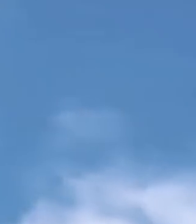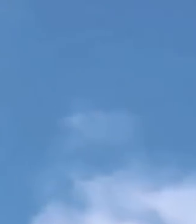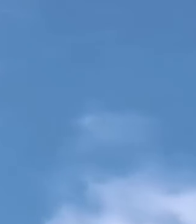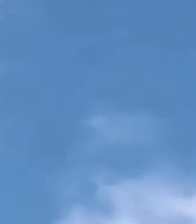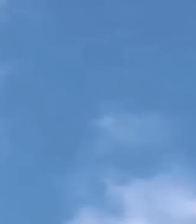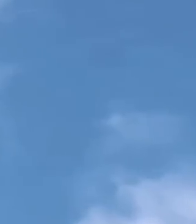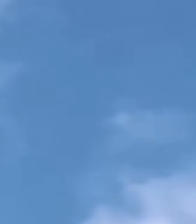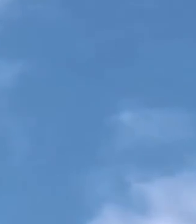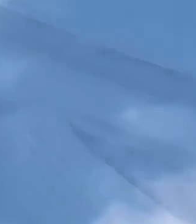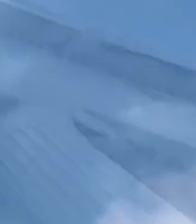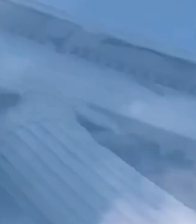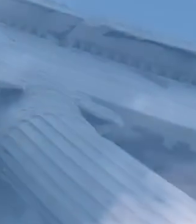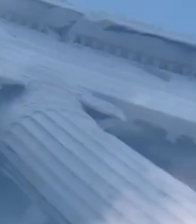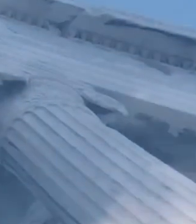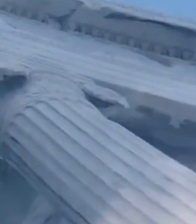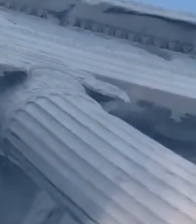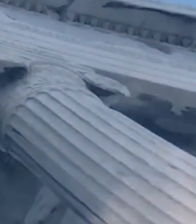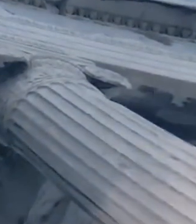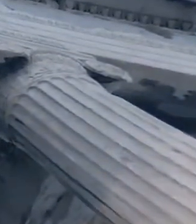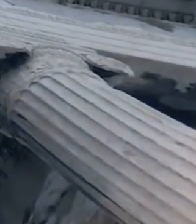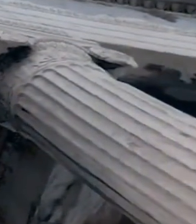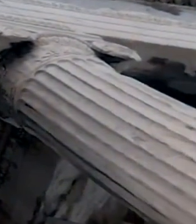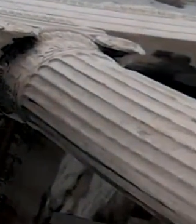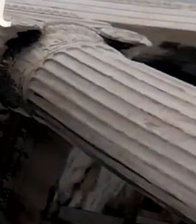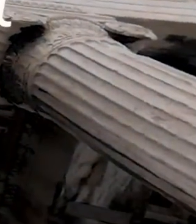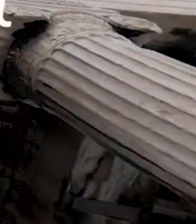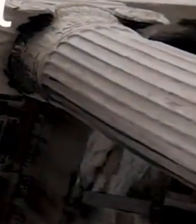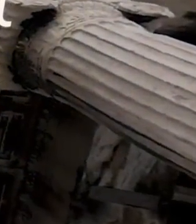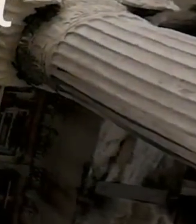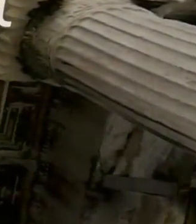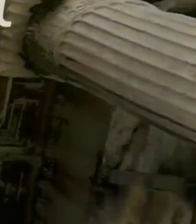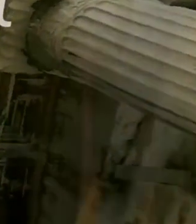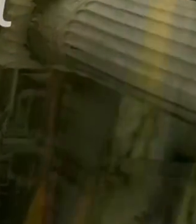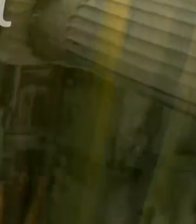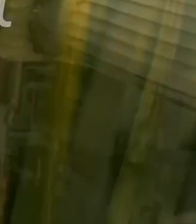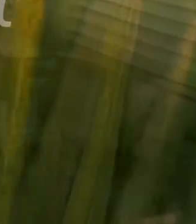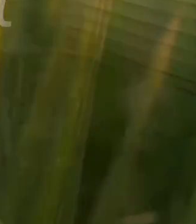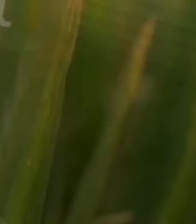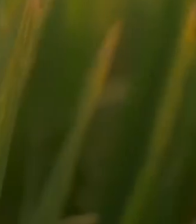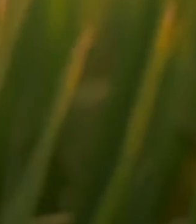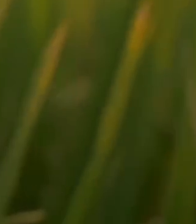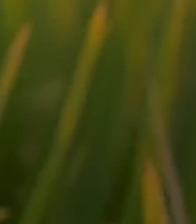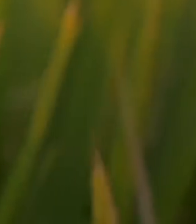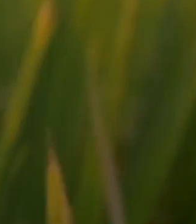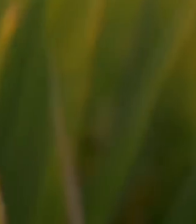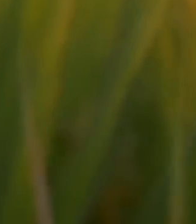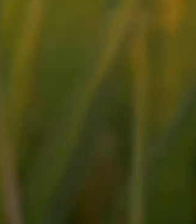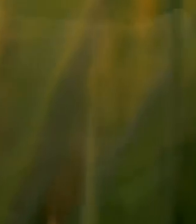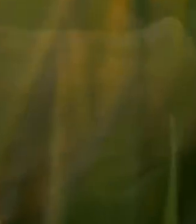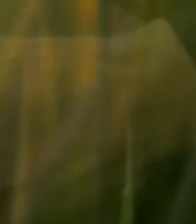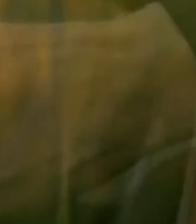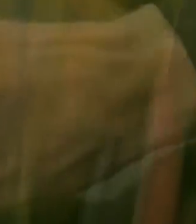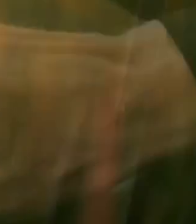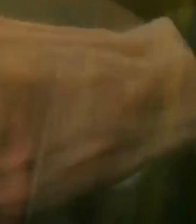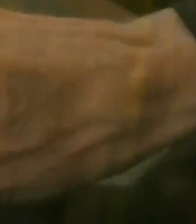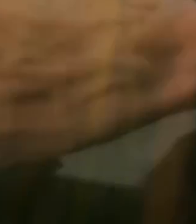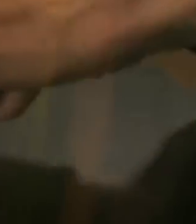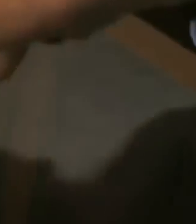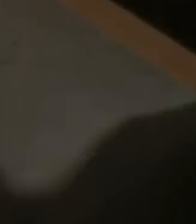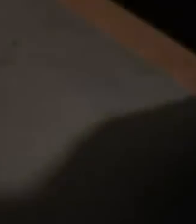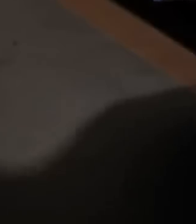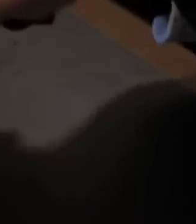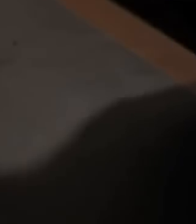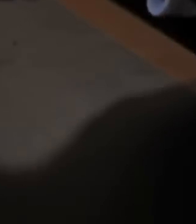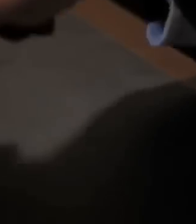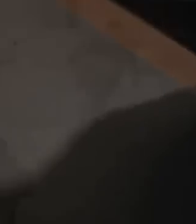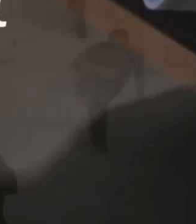ενότητα. Για να χαμογελάσεις σε μια χώρα με πραγματική δημοκρατία. Να ζήσεις ελεύθερος από χρέη. Γίνονται